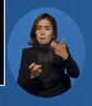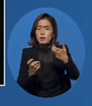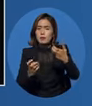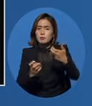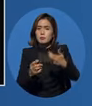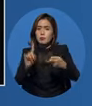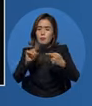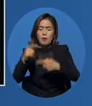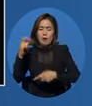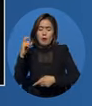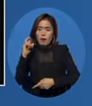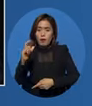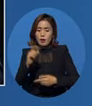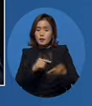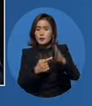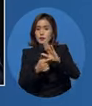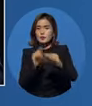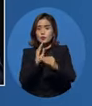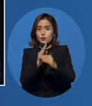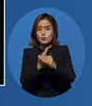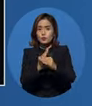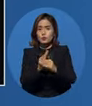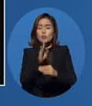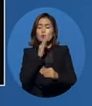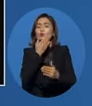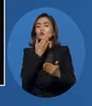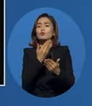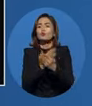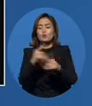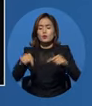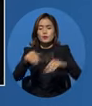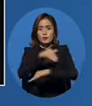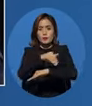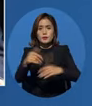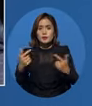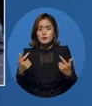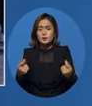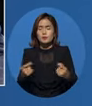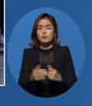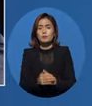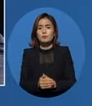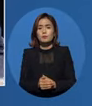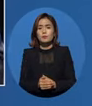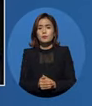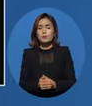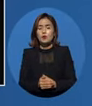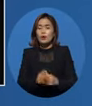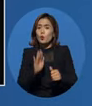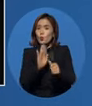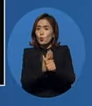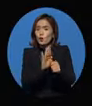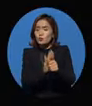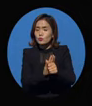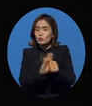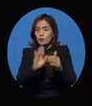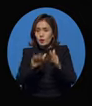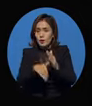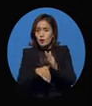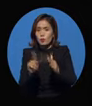지금 문제인데 뭐 3시 했읍니다 서 나중에 게 중요한 정책 이라고 봅니다 이것을 뒷받침이 가는데